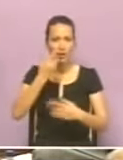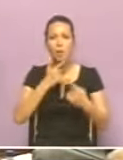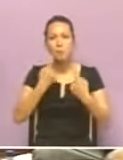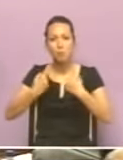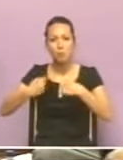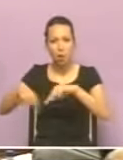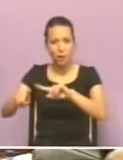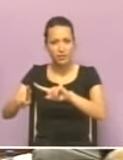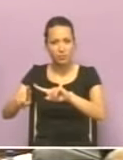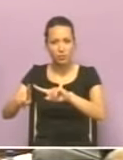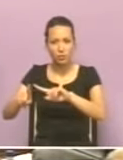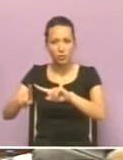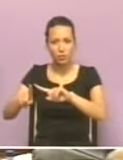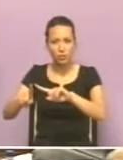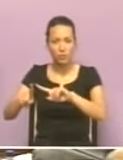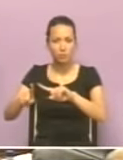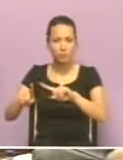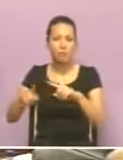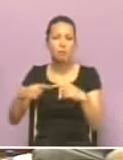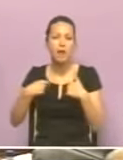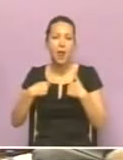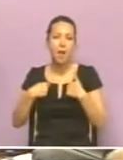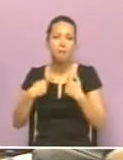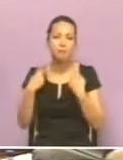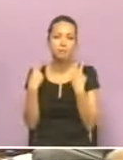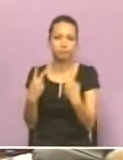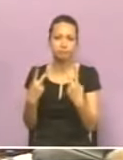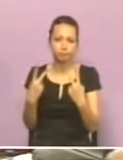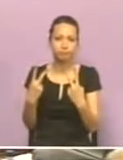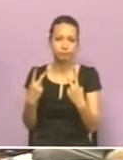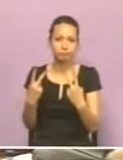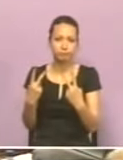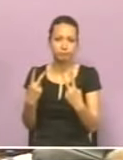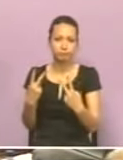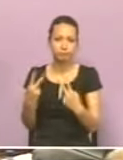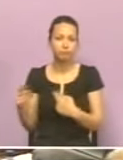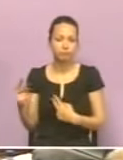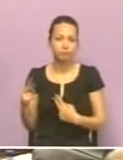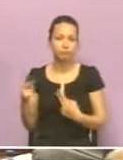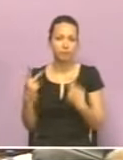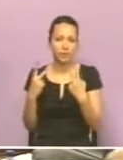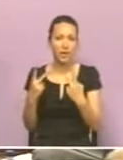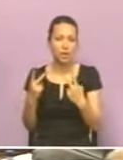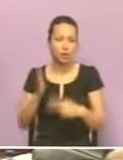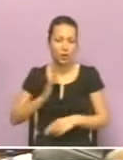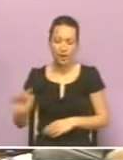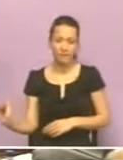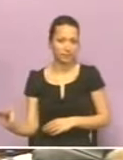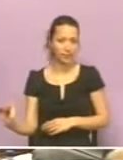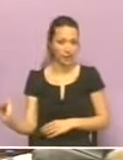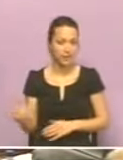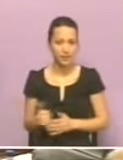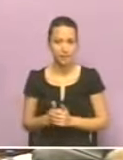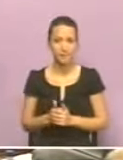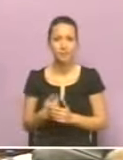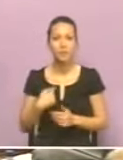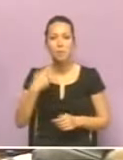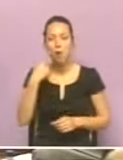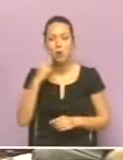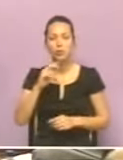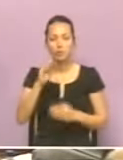za populaciju nama najbitnijeg dela građana, to su naši najmlađi sugrađani. Pokušat ću